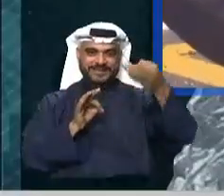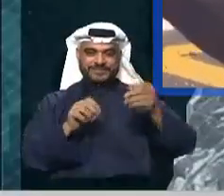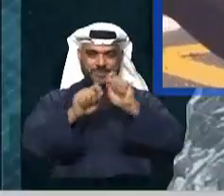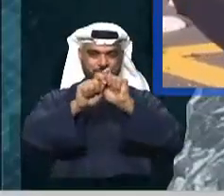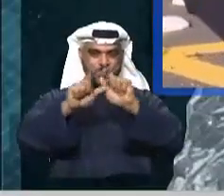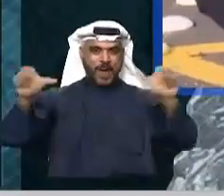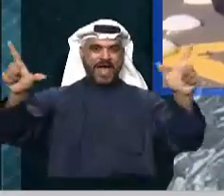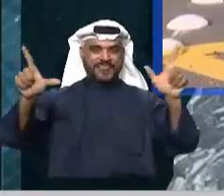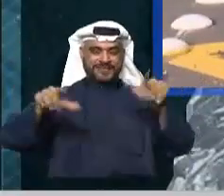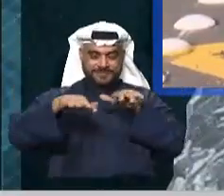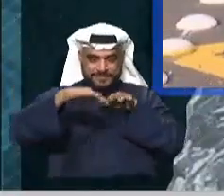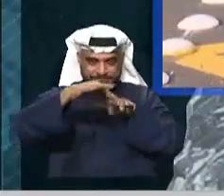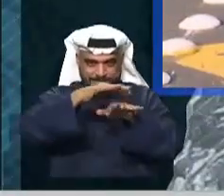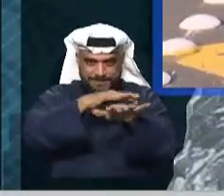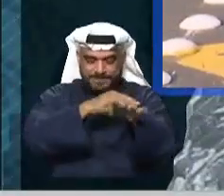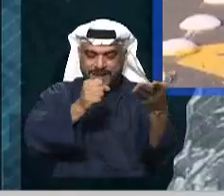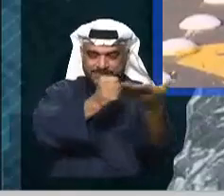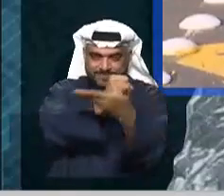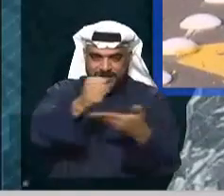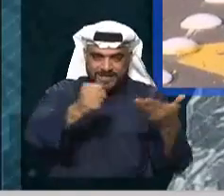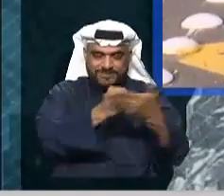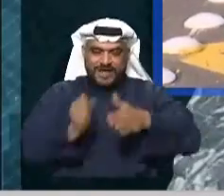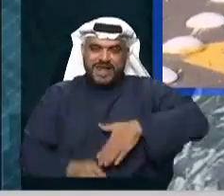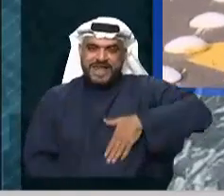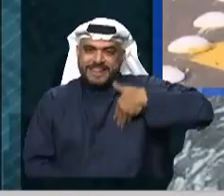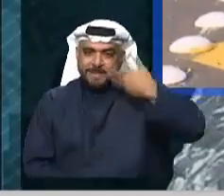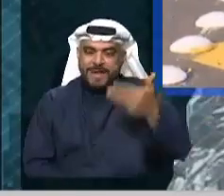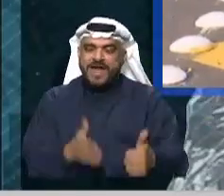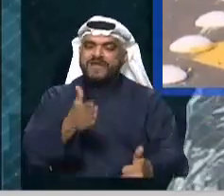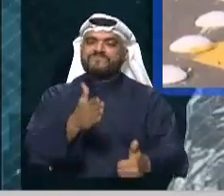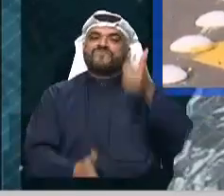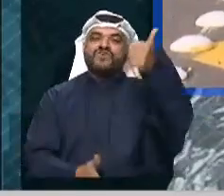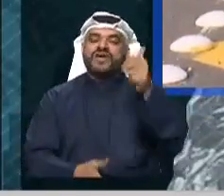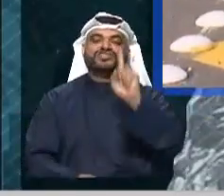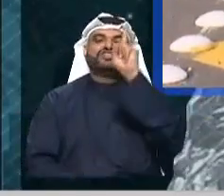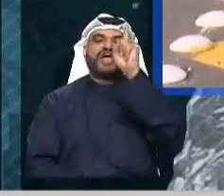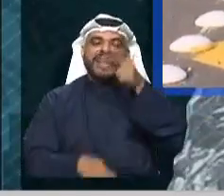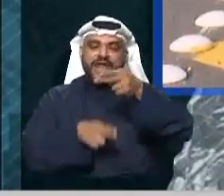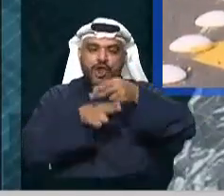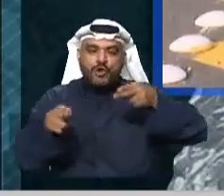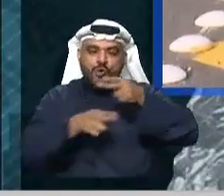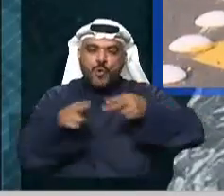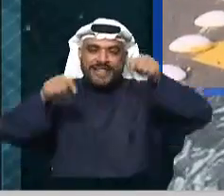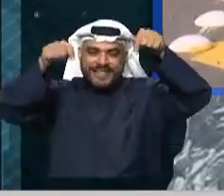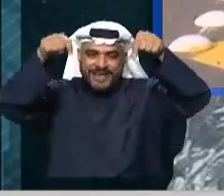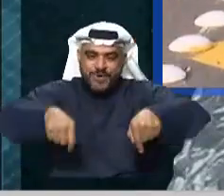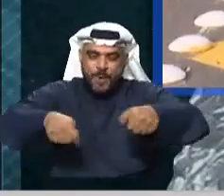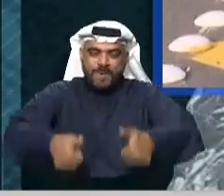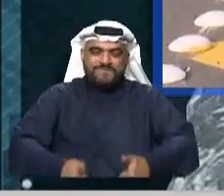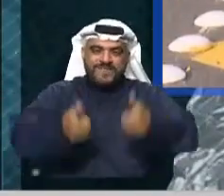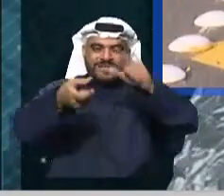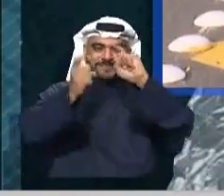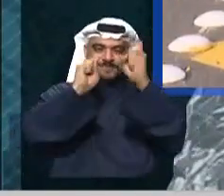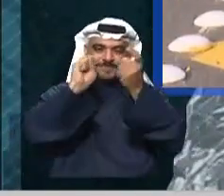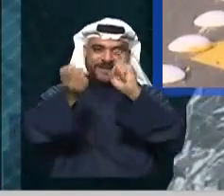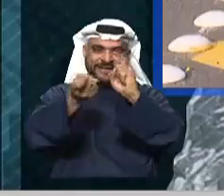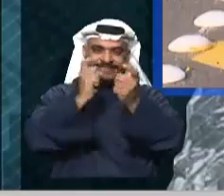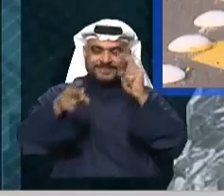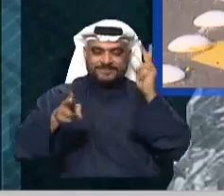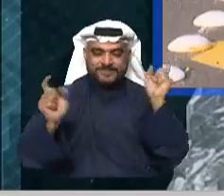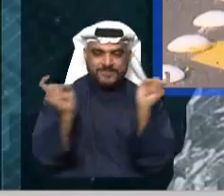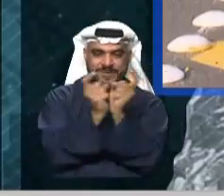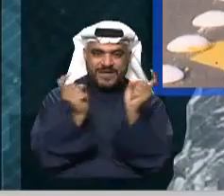والخليجية في منفذ العبدلي، نتمنى كل التوفيق للأزرق الكويتي اليوم في مباراته